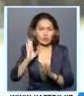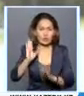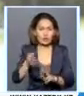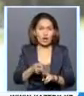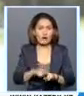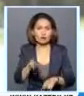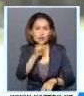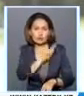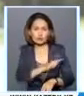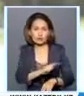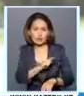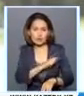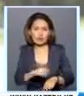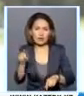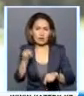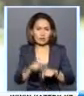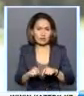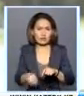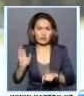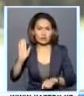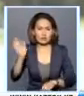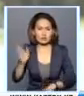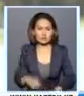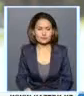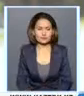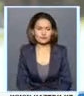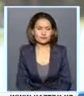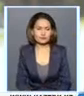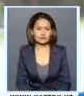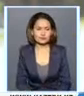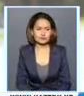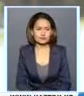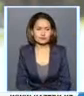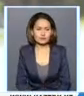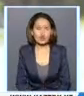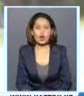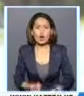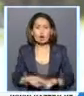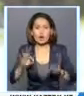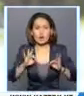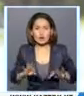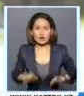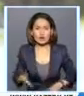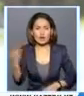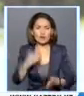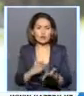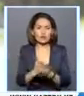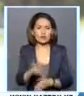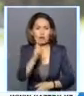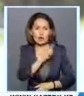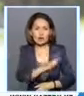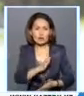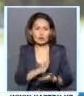біз анықтап жатырмыз. Ал енді өзіміздің ардагерлеріміз бар прокурор тарапынан, олар қатысады мүше